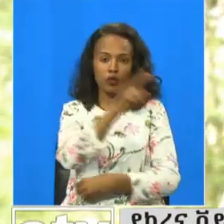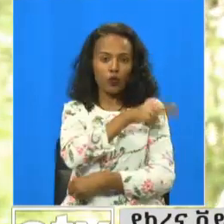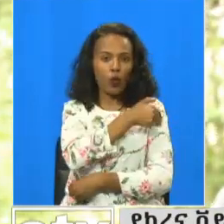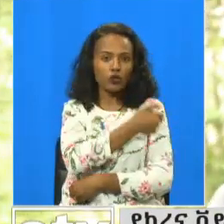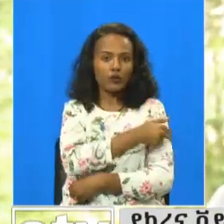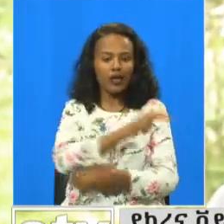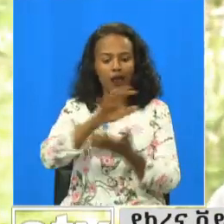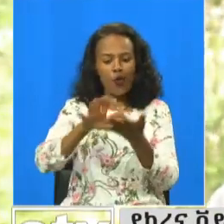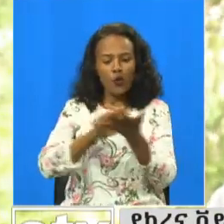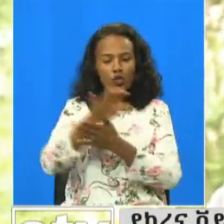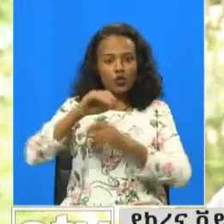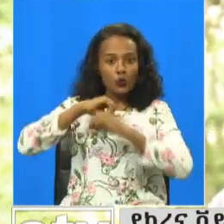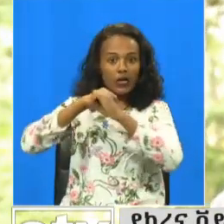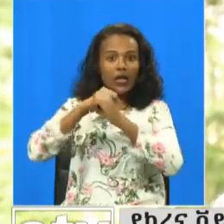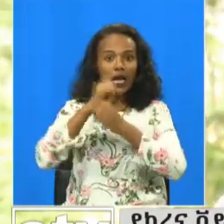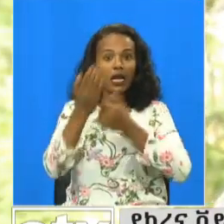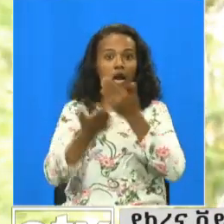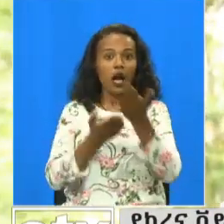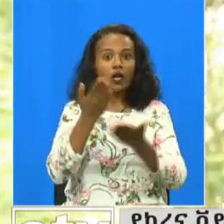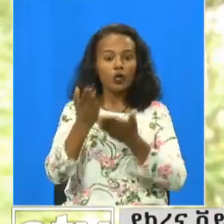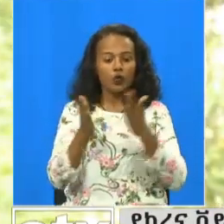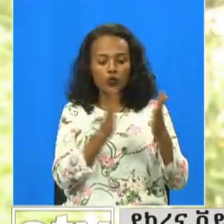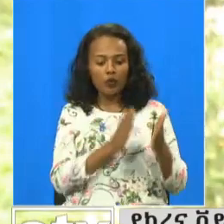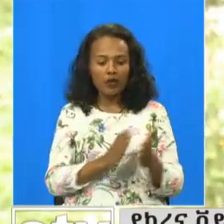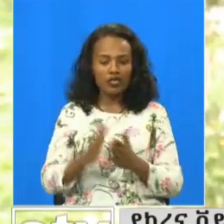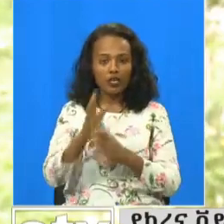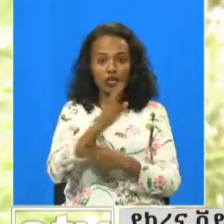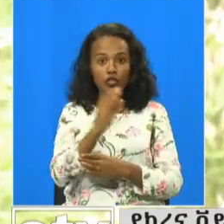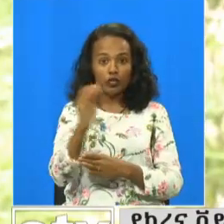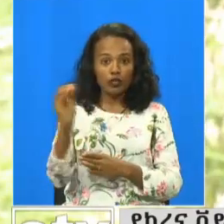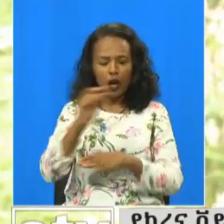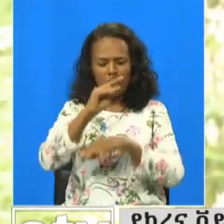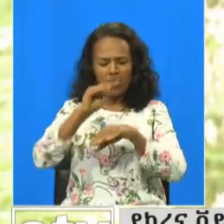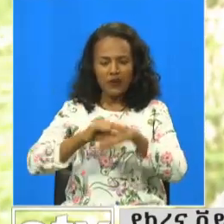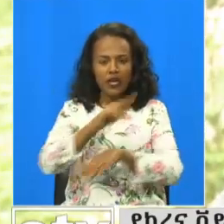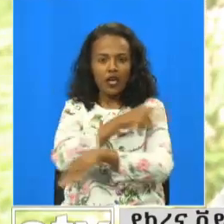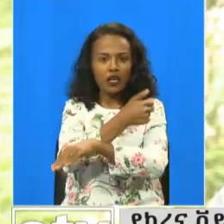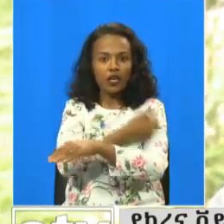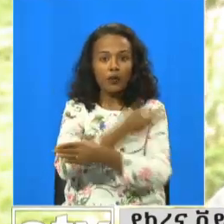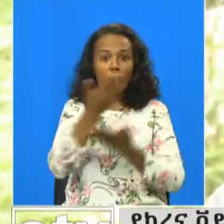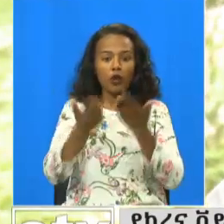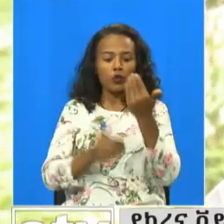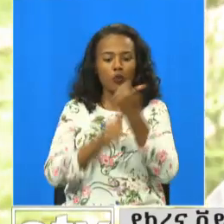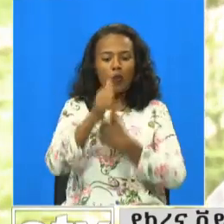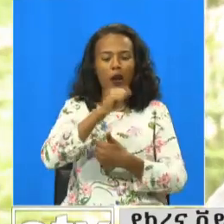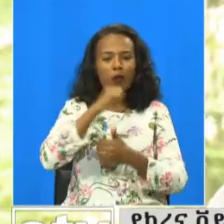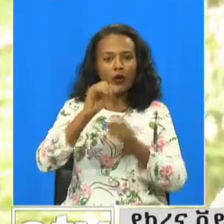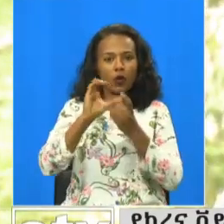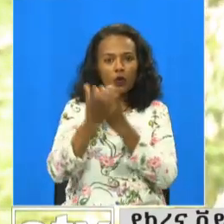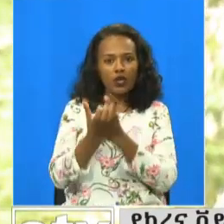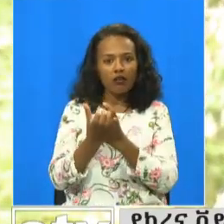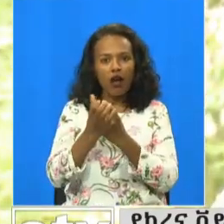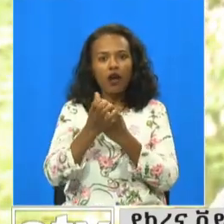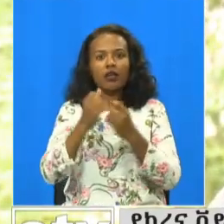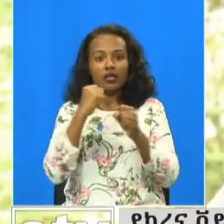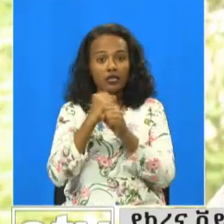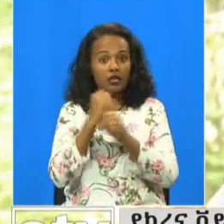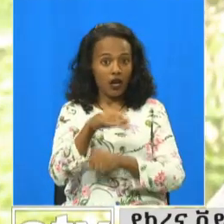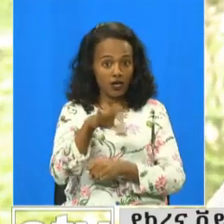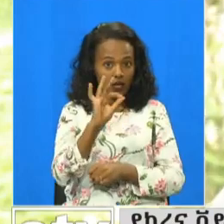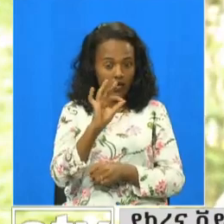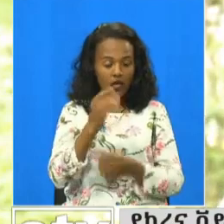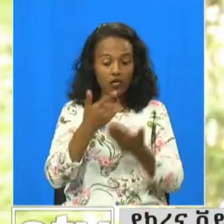ሆስፒታሎችን ለወረርሽኙ መከላከል አገልግሎት በማዘጋጀትና መደበኛ የህክምና አገልግሎቱንም በማይጎዳ ሁኔታ የማቻቻል ስራ ተሰርተናል።